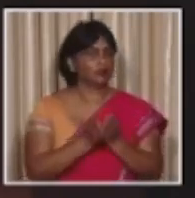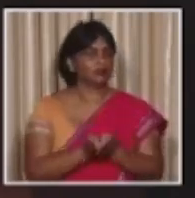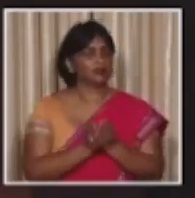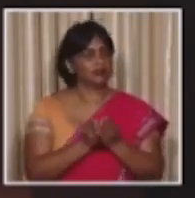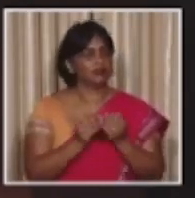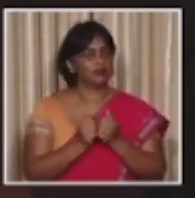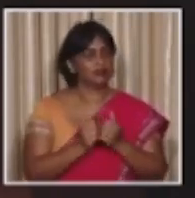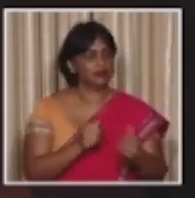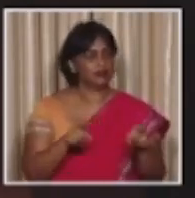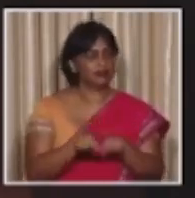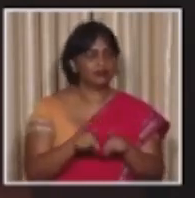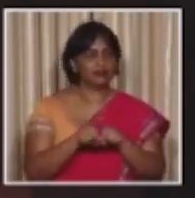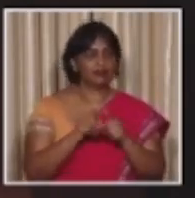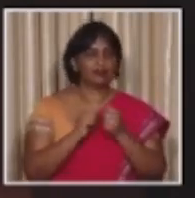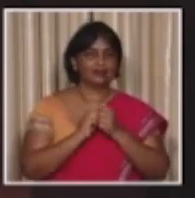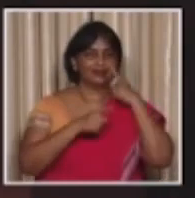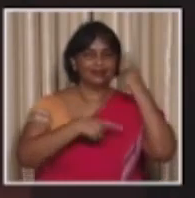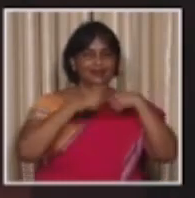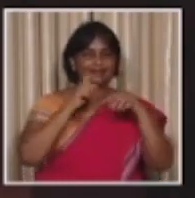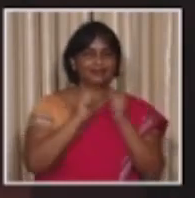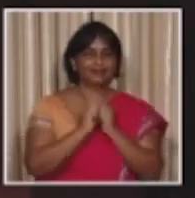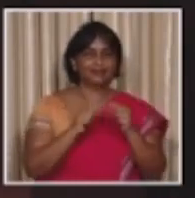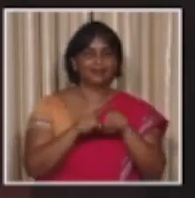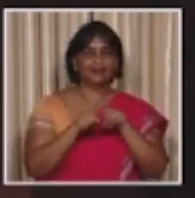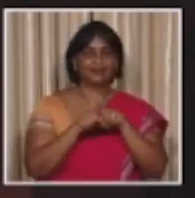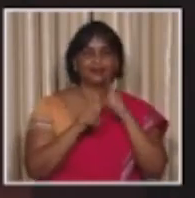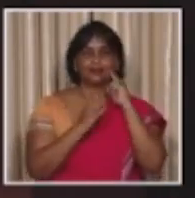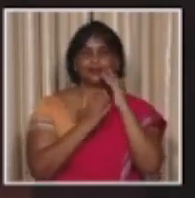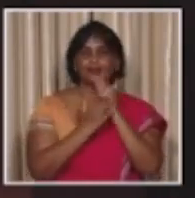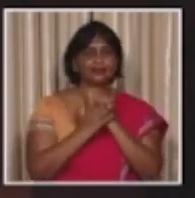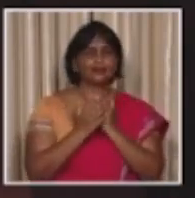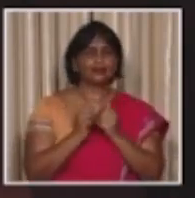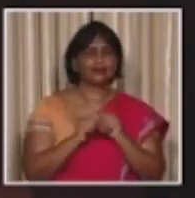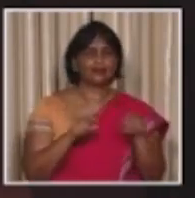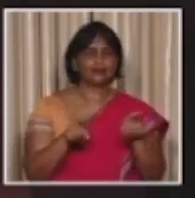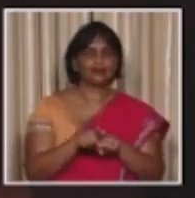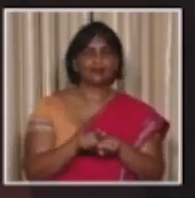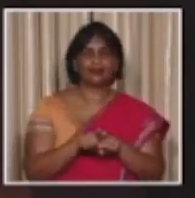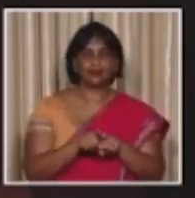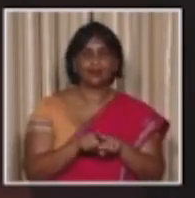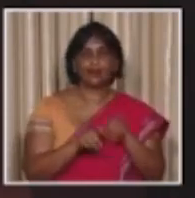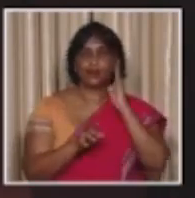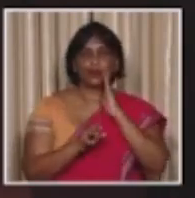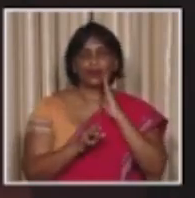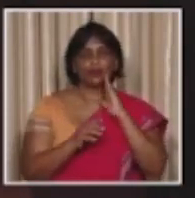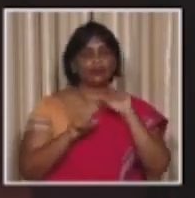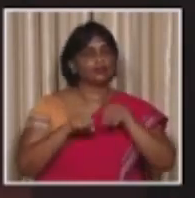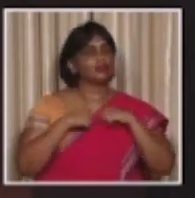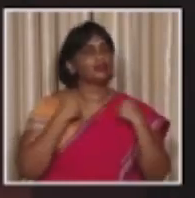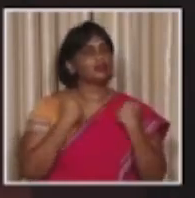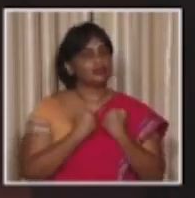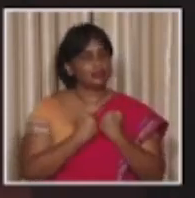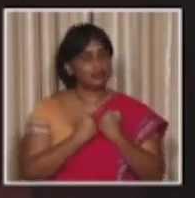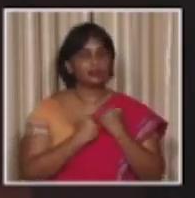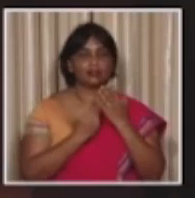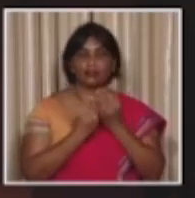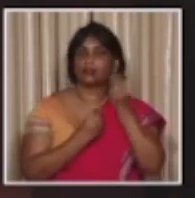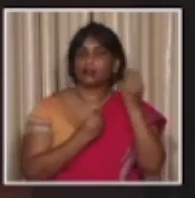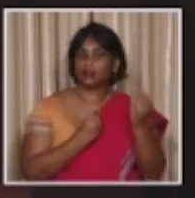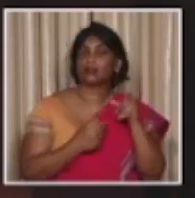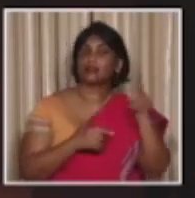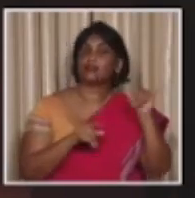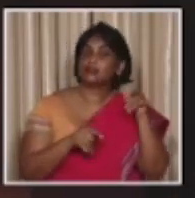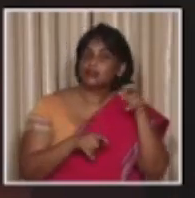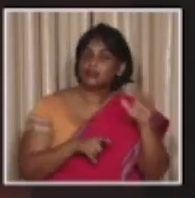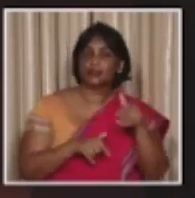නිසි අගයීමකින් තොරව අඩු වටිනාකම් යටතේ විදේශීය සමාගම්වලට පැවරීමත් ඒ